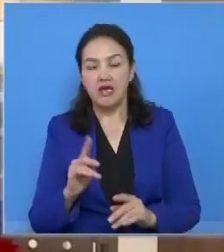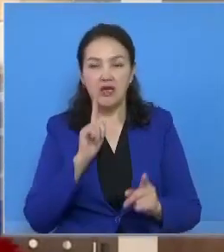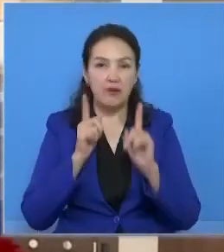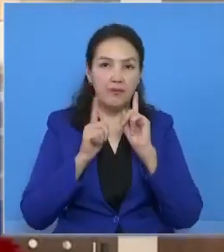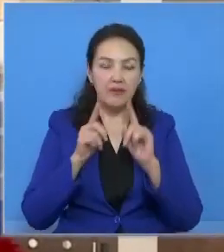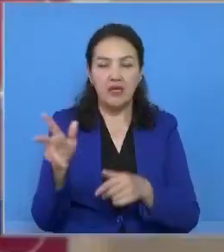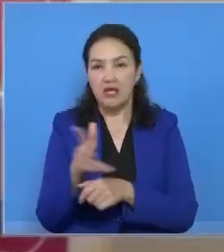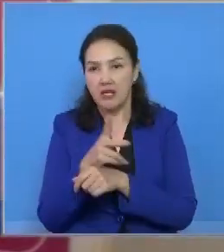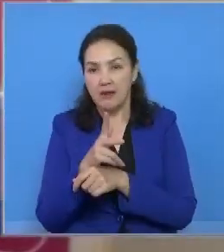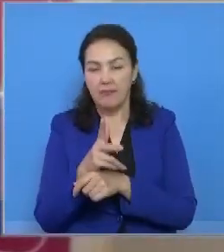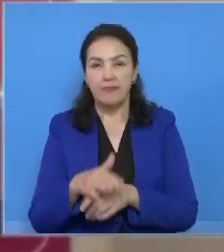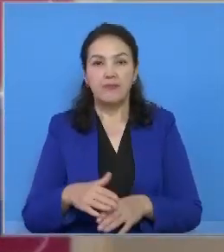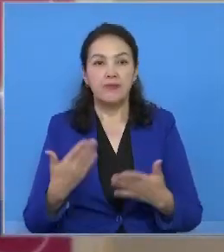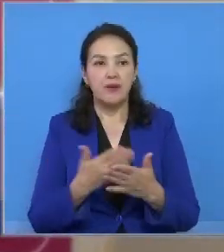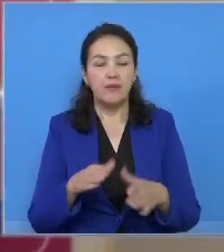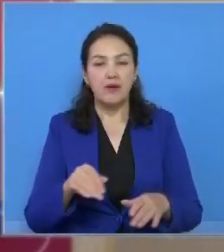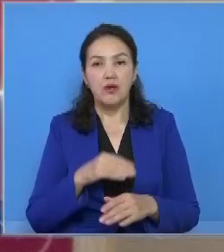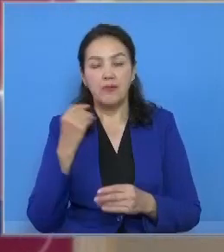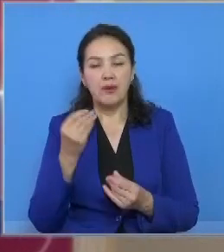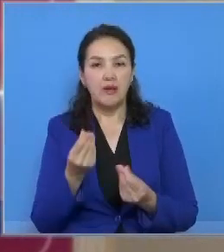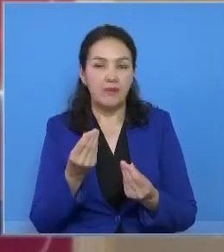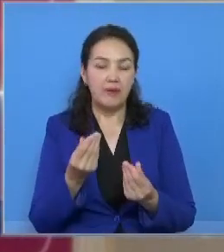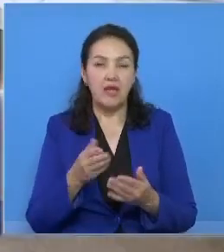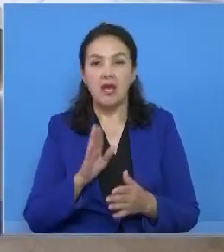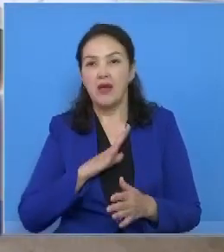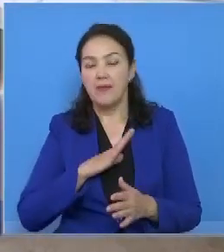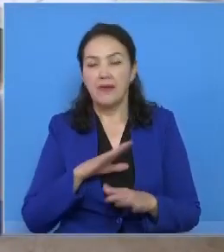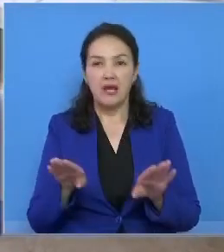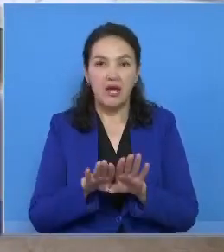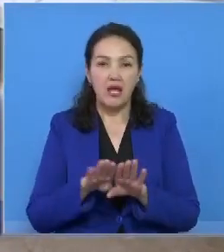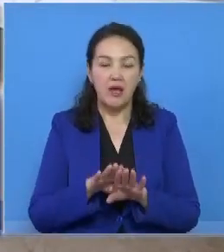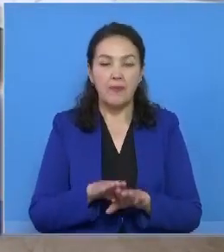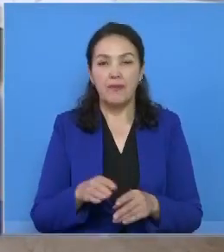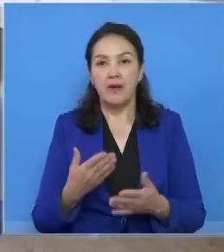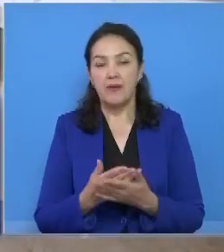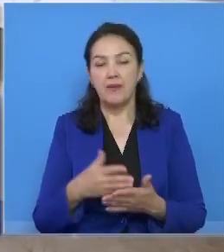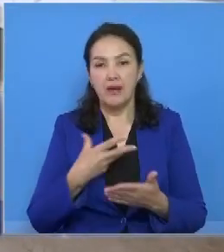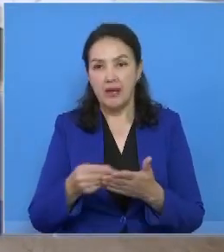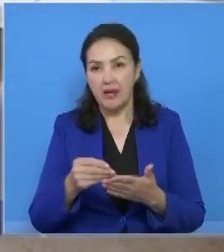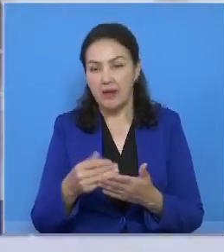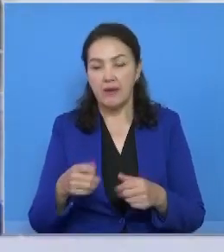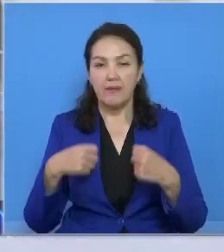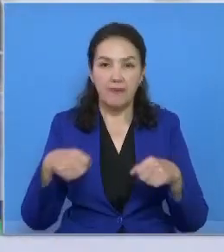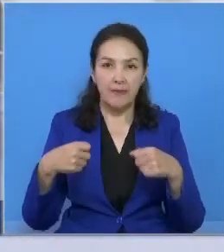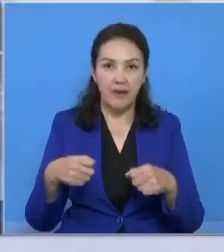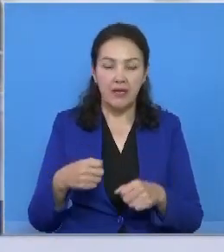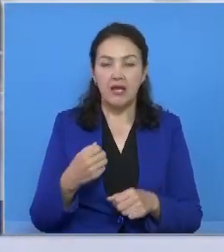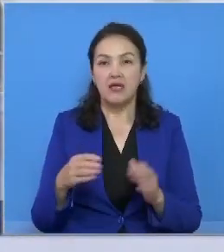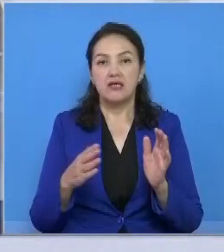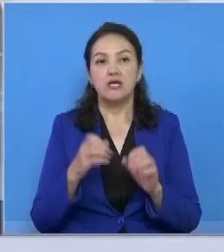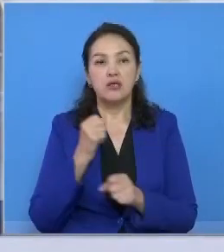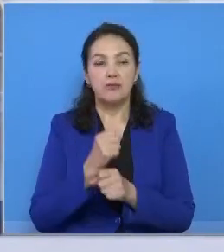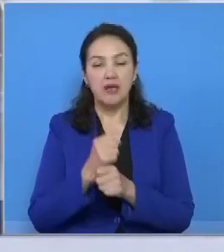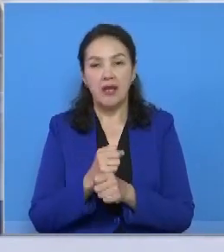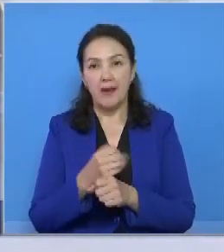конференц-залов и кинотеатров. Благодаря гибкой и открытой системе ценообразования, а также оптимальным ценам на покупку сырья для производства изделий, цены на